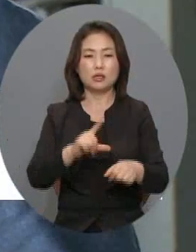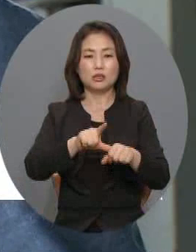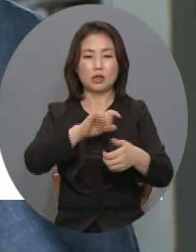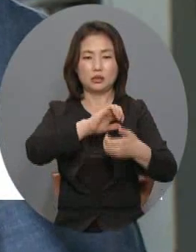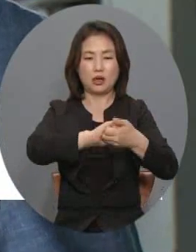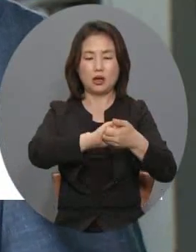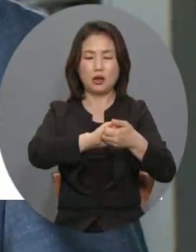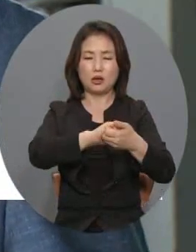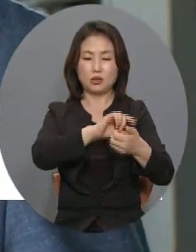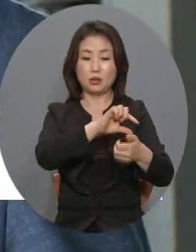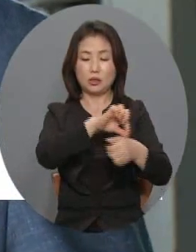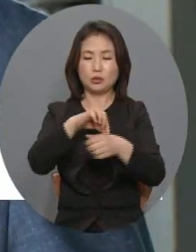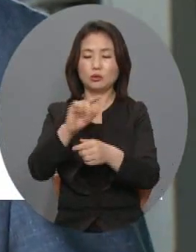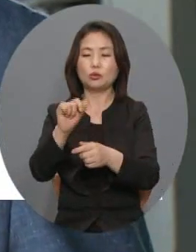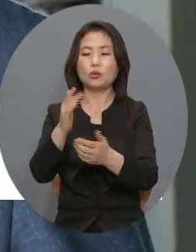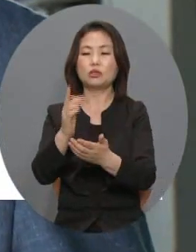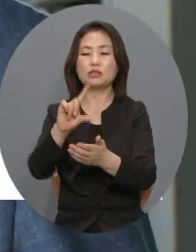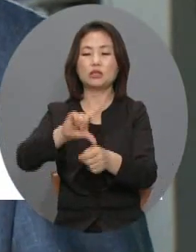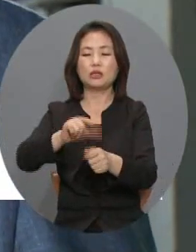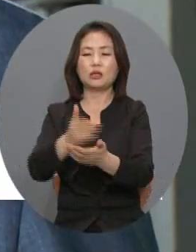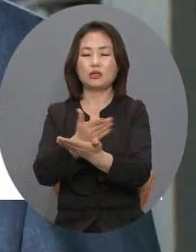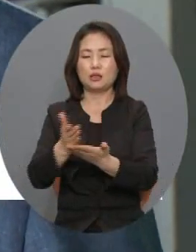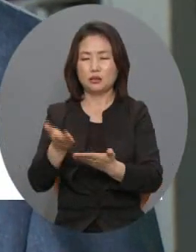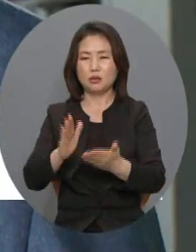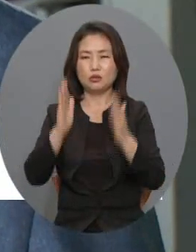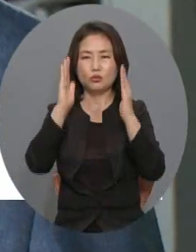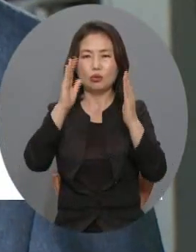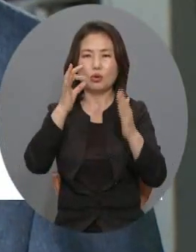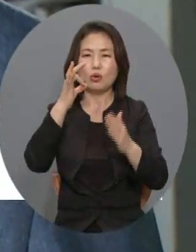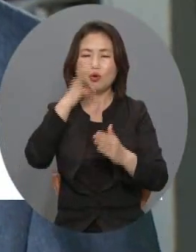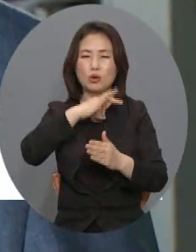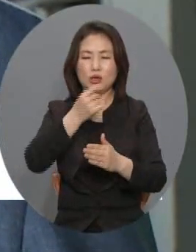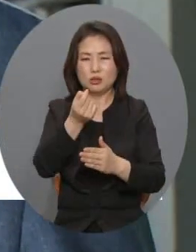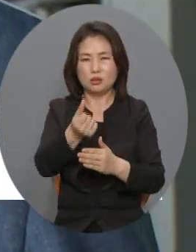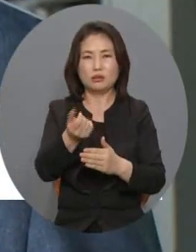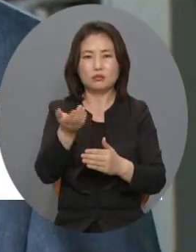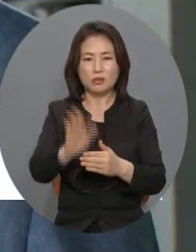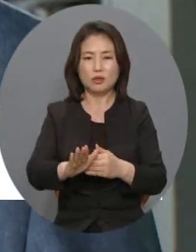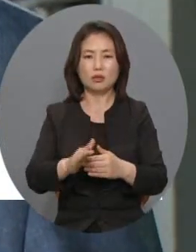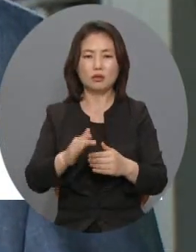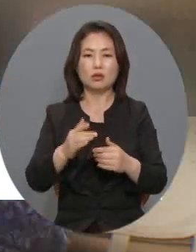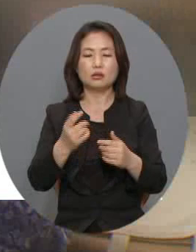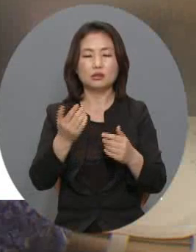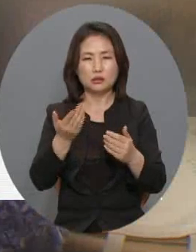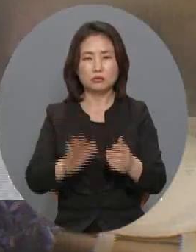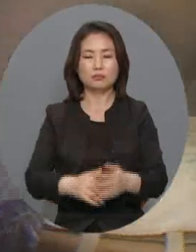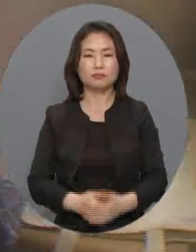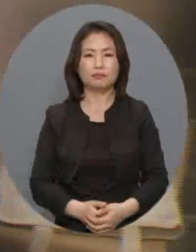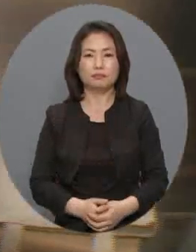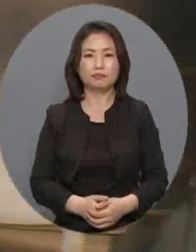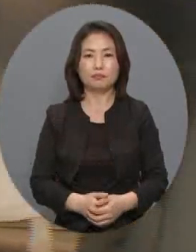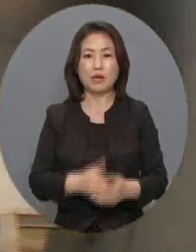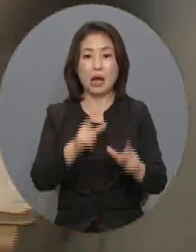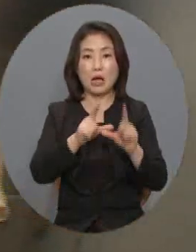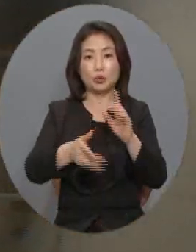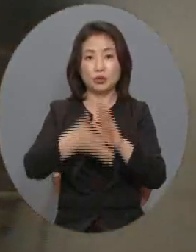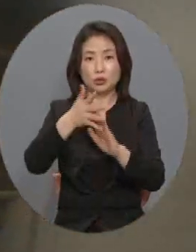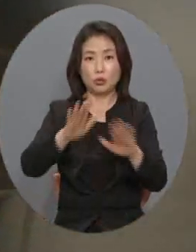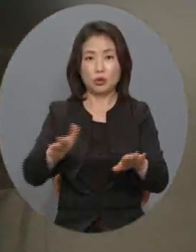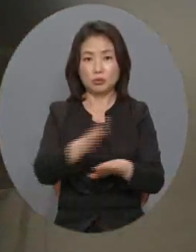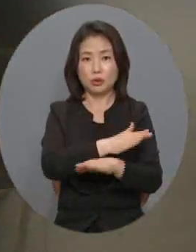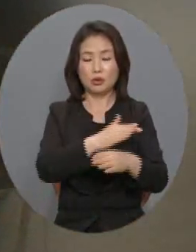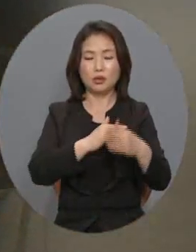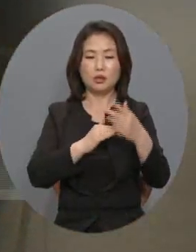시간을 나눠서 하는 만큼 그 수업의 효과는 좀 떨어질 수 있겠지만 그래도 이렇게라도. 안동시는